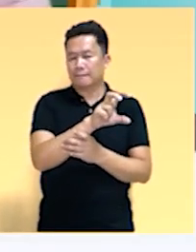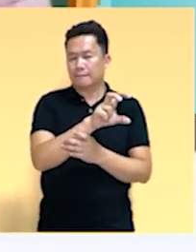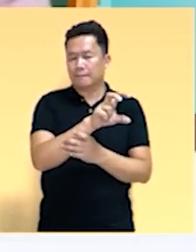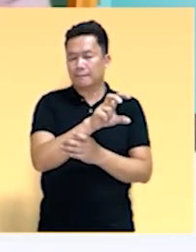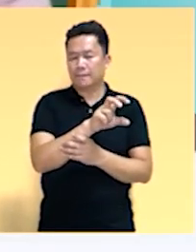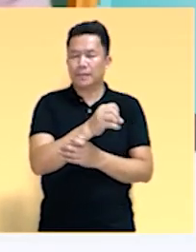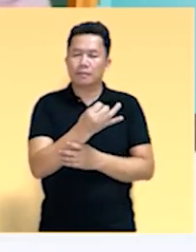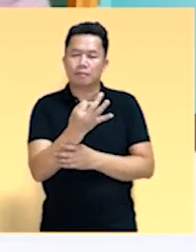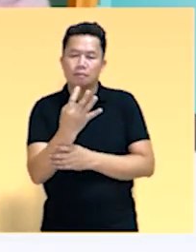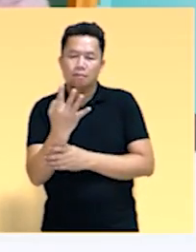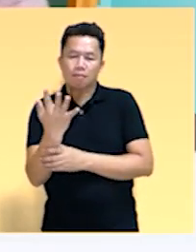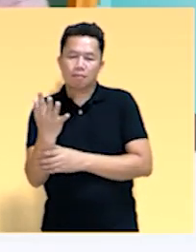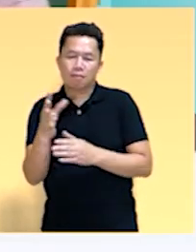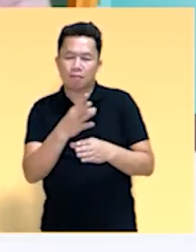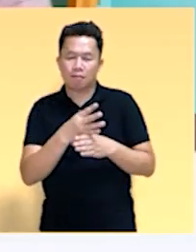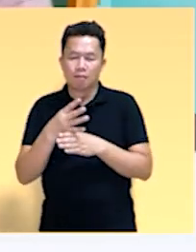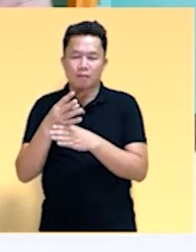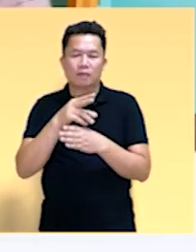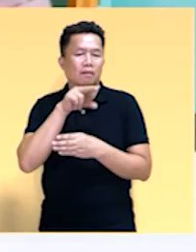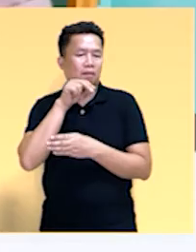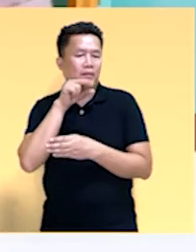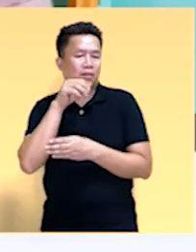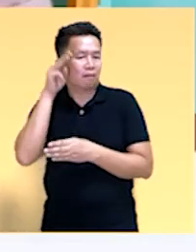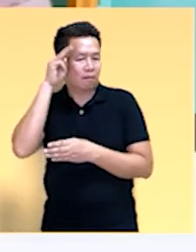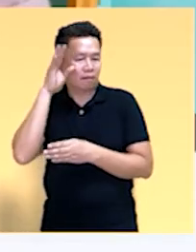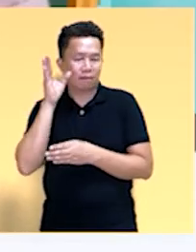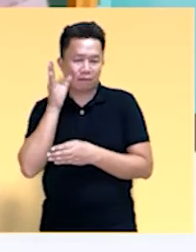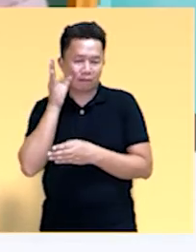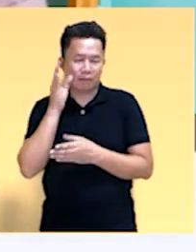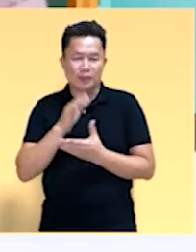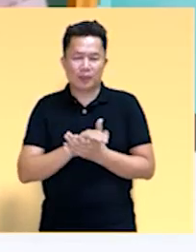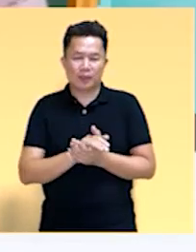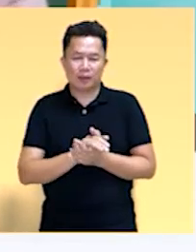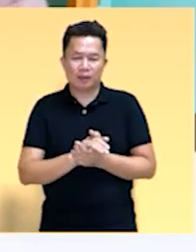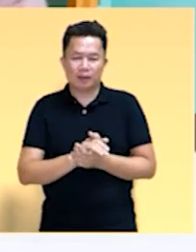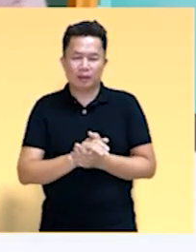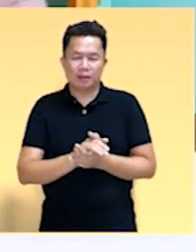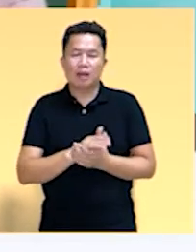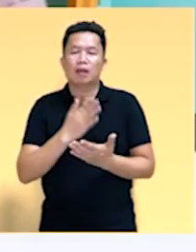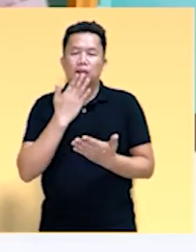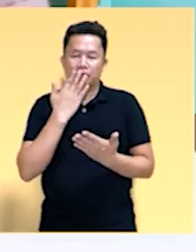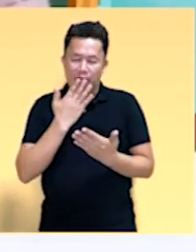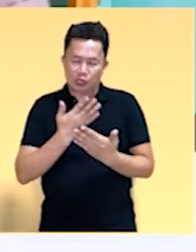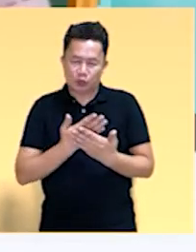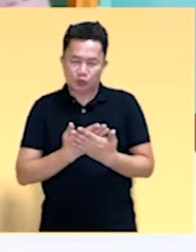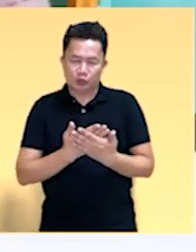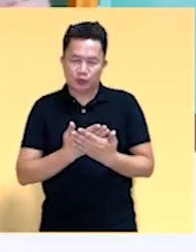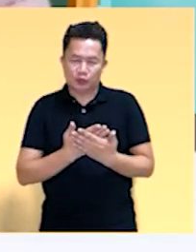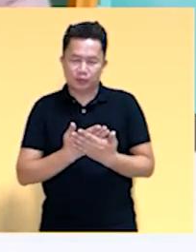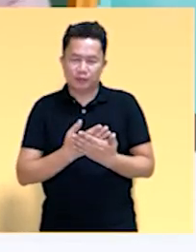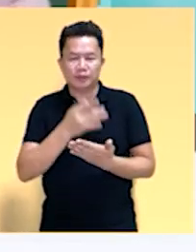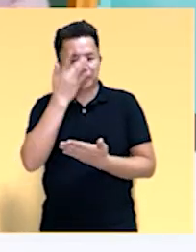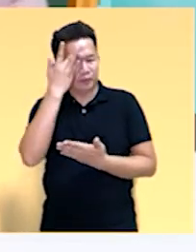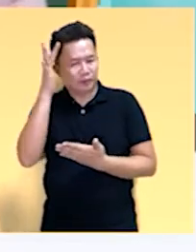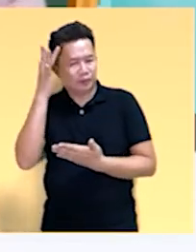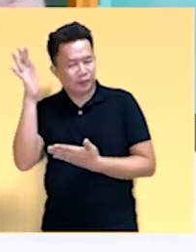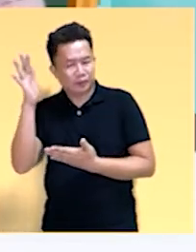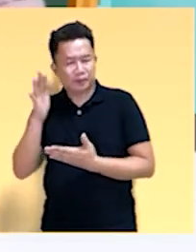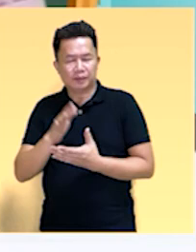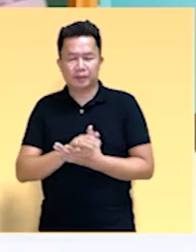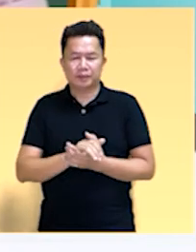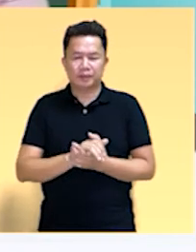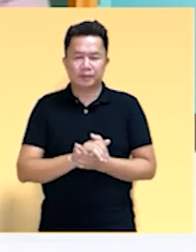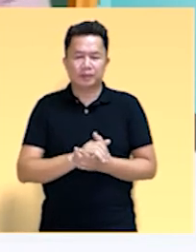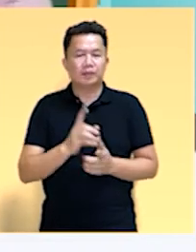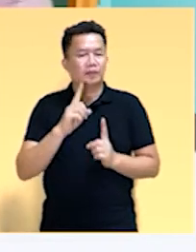1,713 nga ang bilang ng mga alagang pato ni Mang Carlos. Great job! Ang gagaling